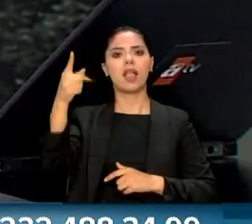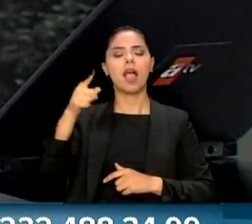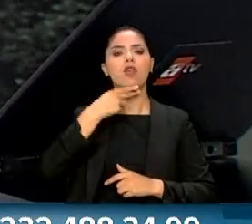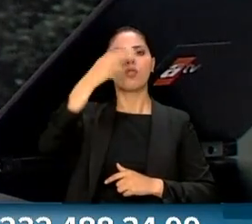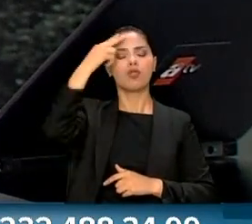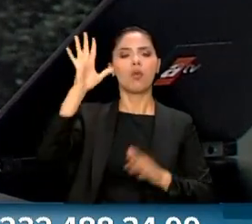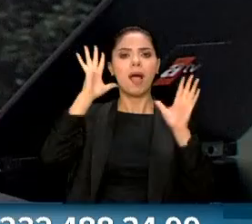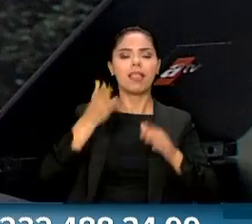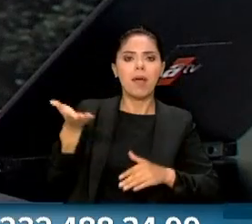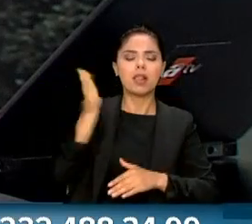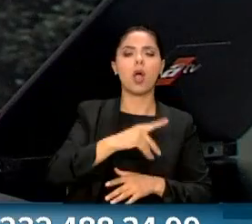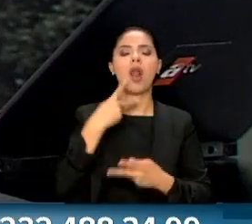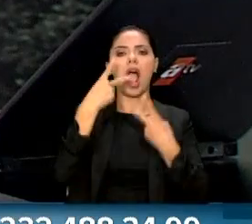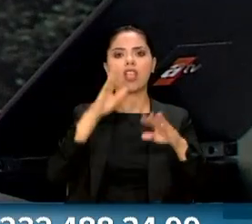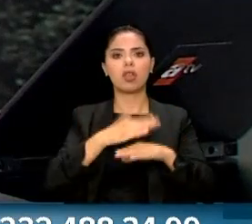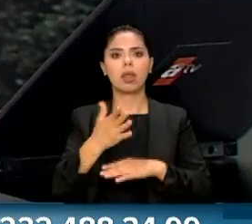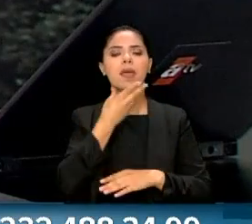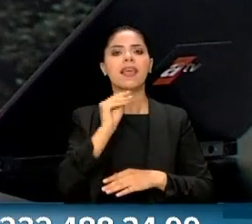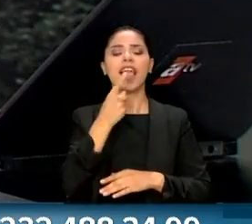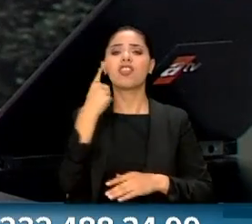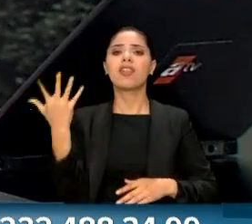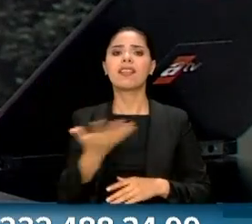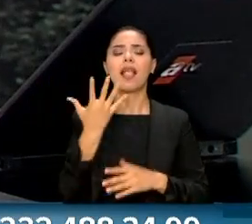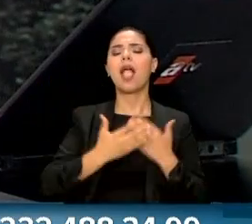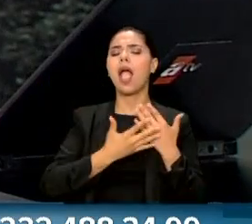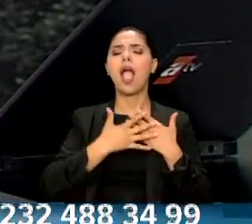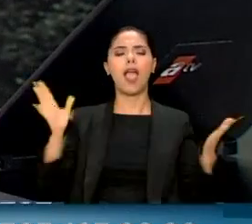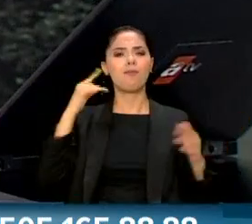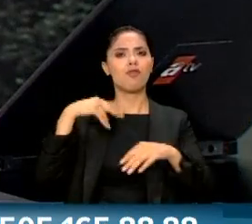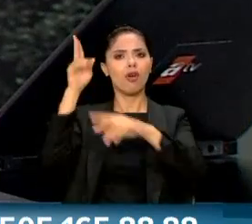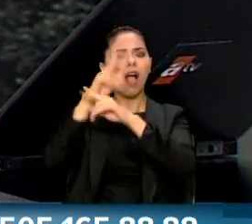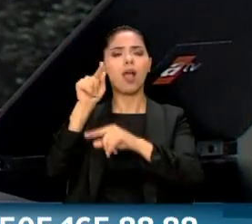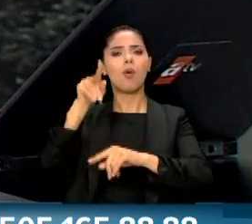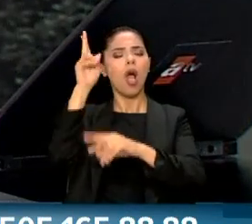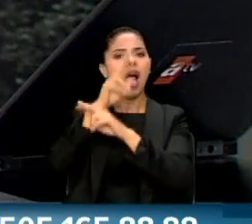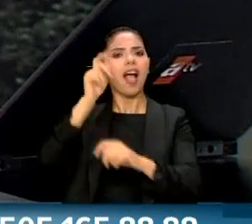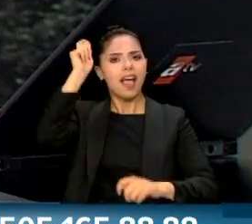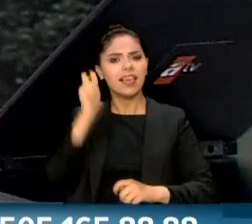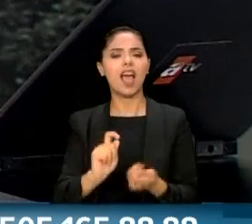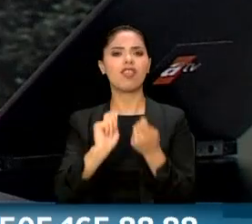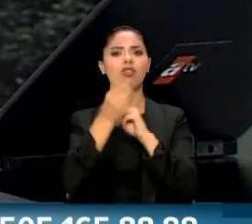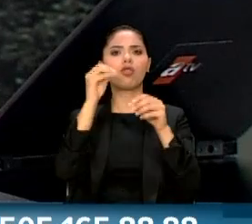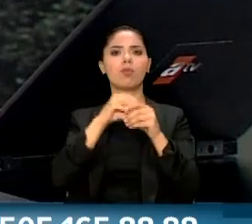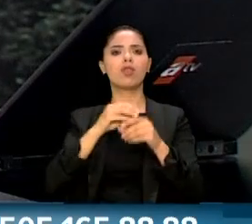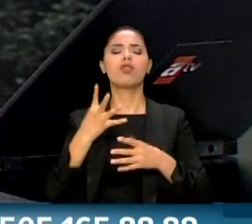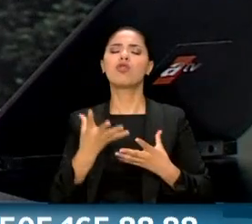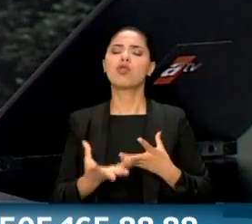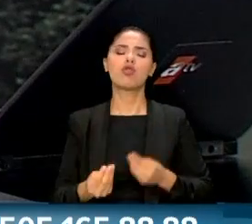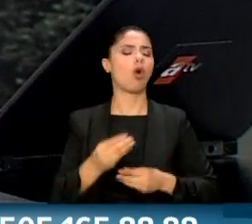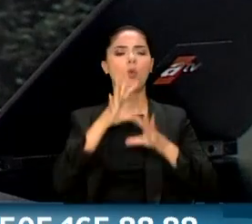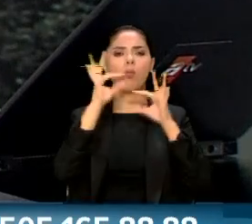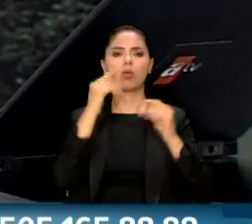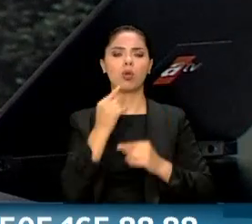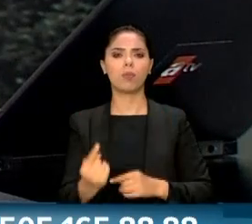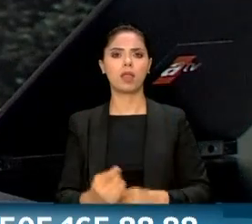cuma namazı çıkışında kurdu. Gençlik yıllarımın en büyük hayaliydi. Bu hayali de gerçeğe dönüştürdüğümüz için ayrıca